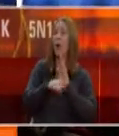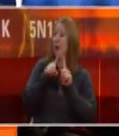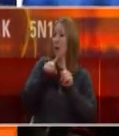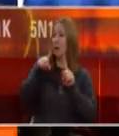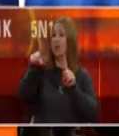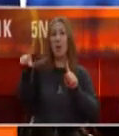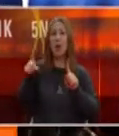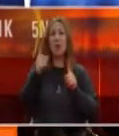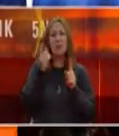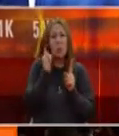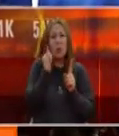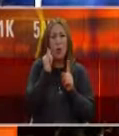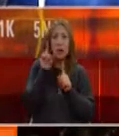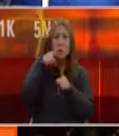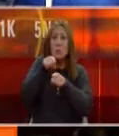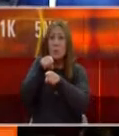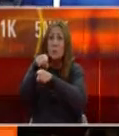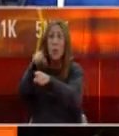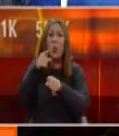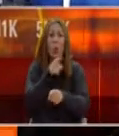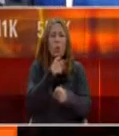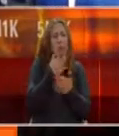herkes olumsuzlukların peşinde koşuyor. O da çok büyük moral...